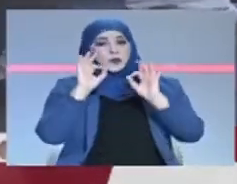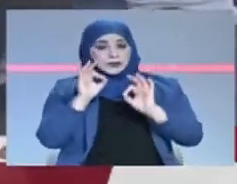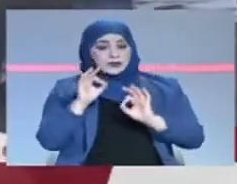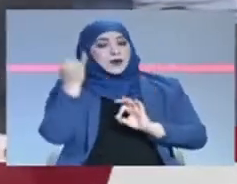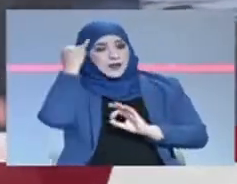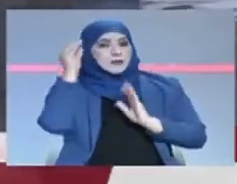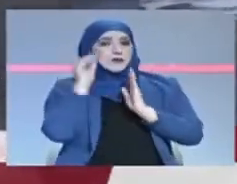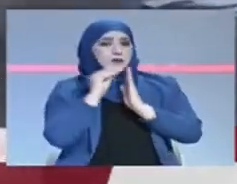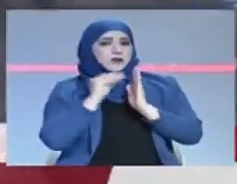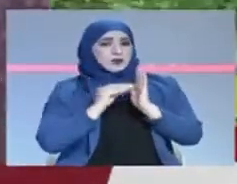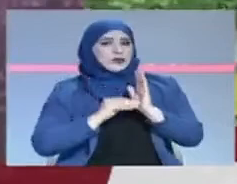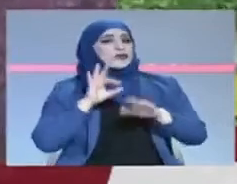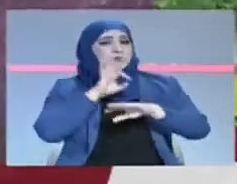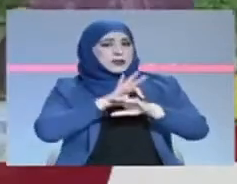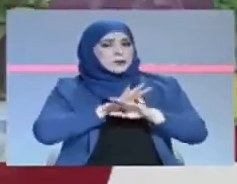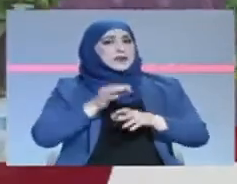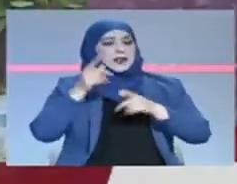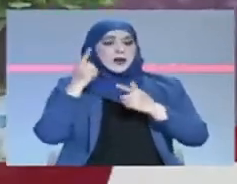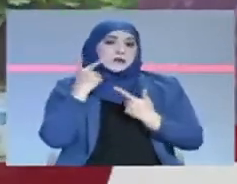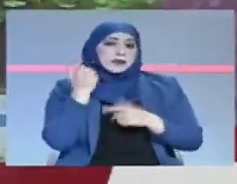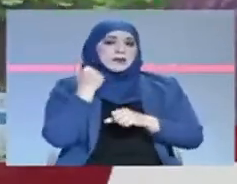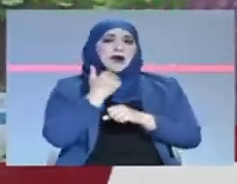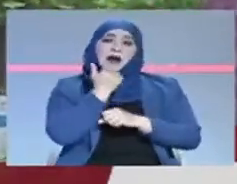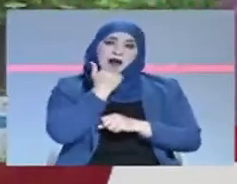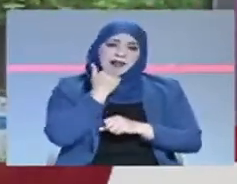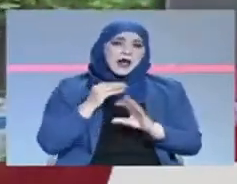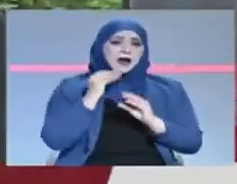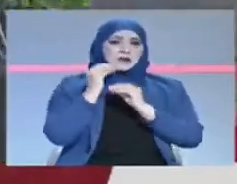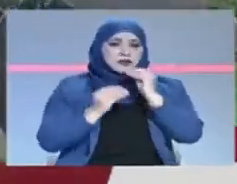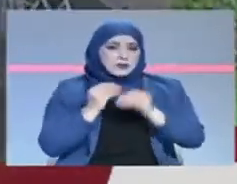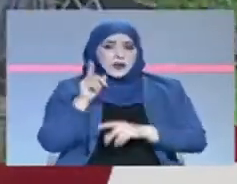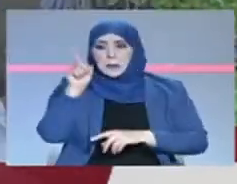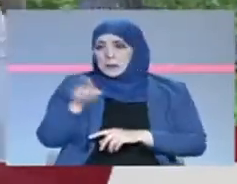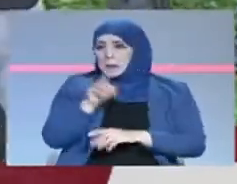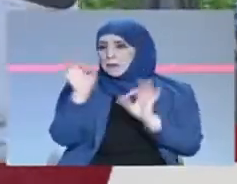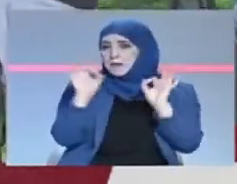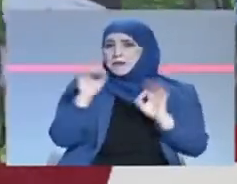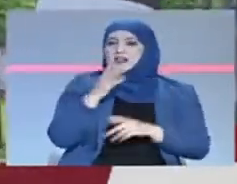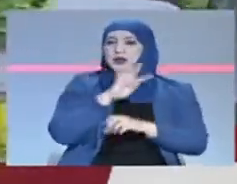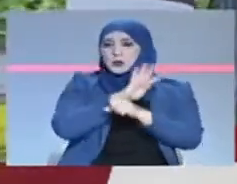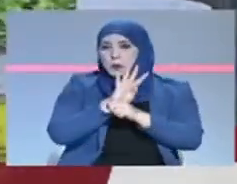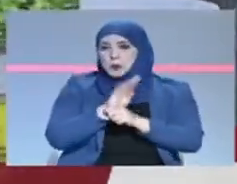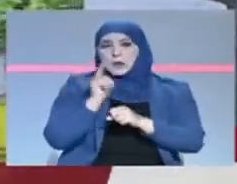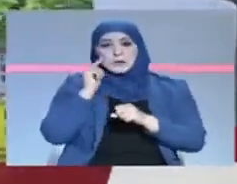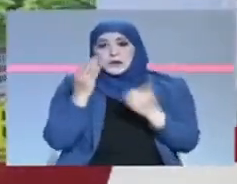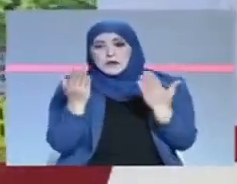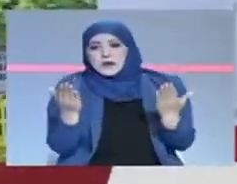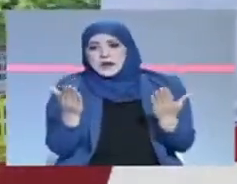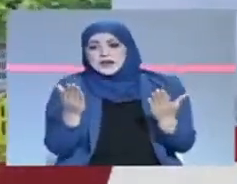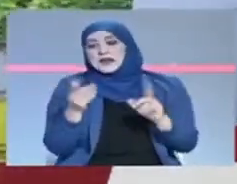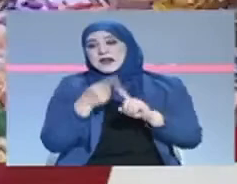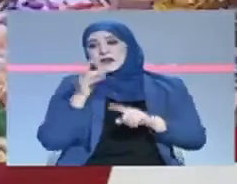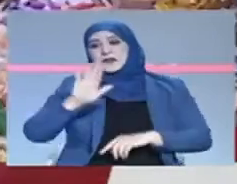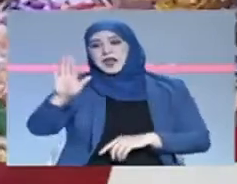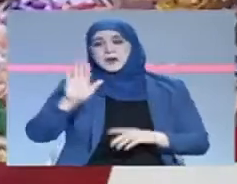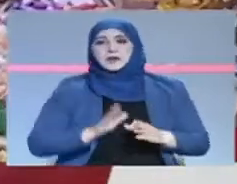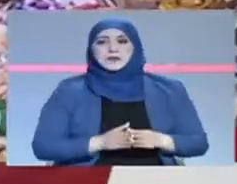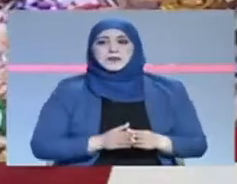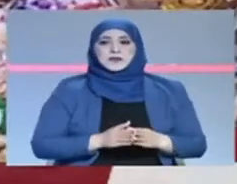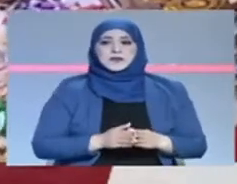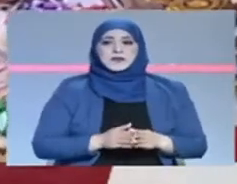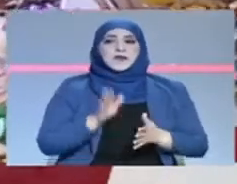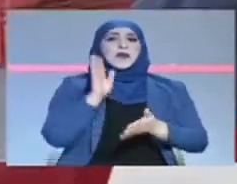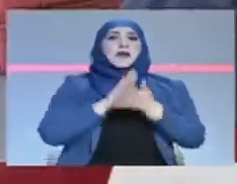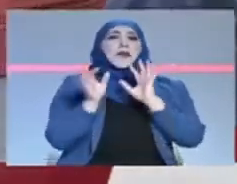أو معطيات طبية مغلوطة، وحتى ينفي وجود الفيروس وفق نظريات خاصة. ما فهميش